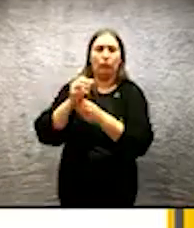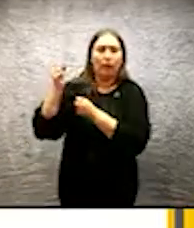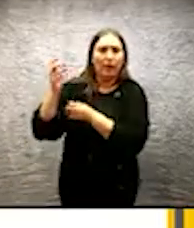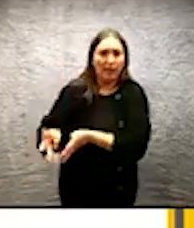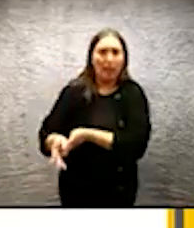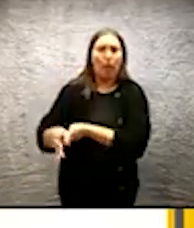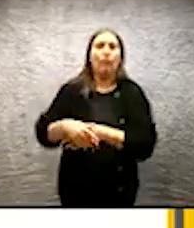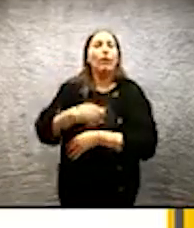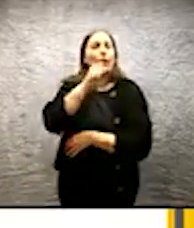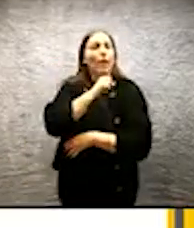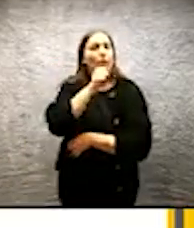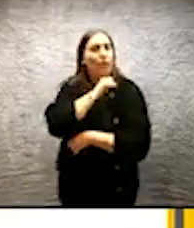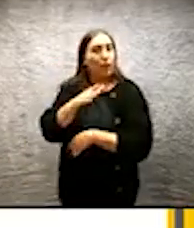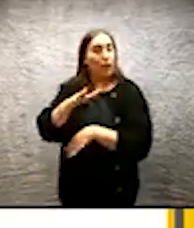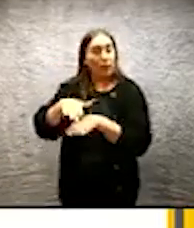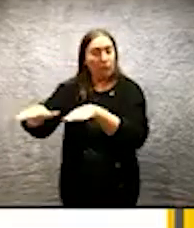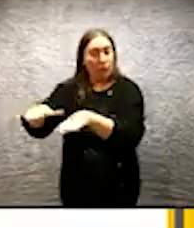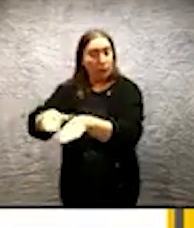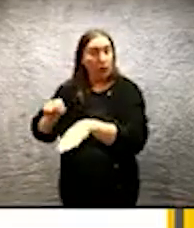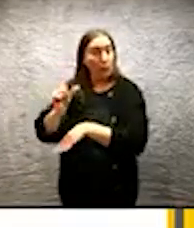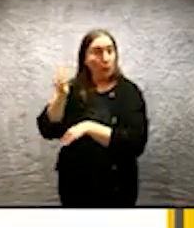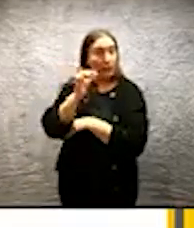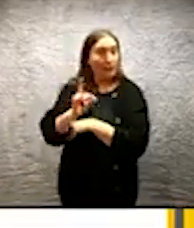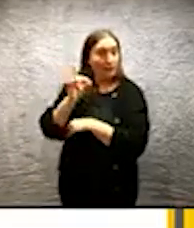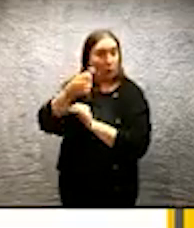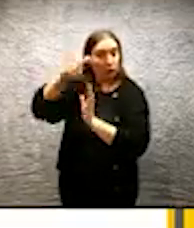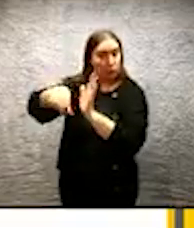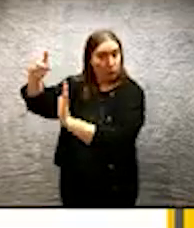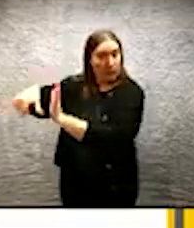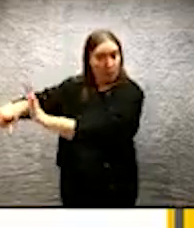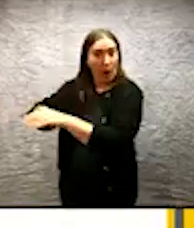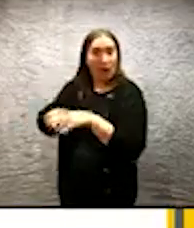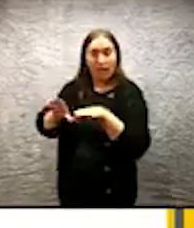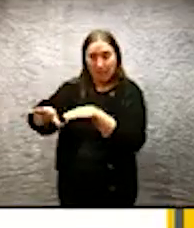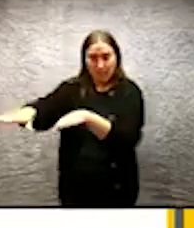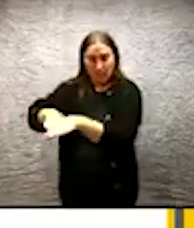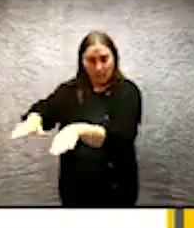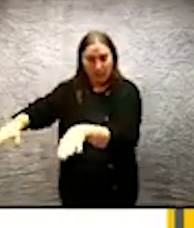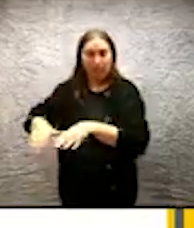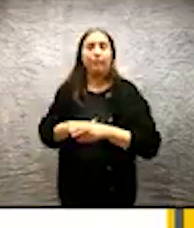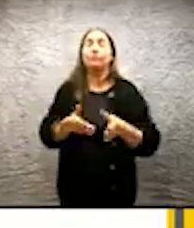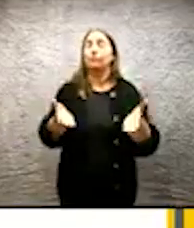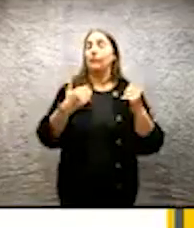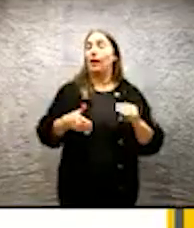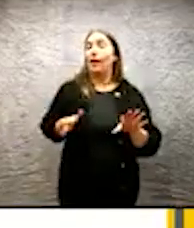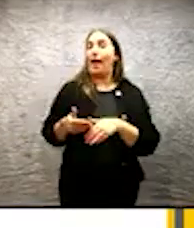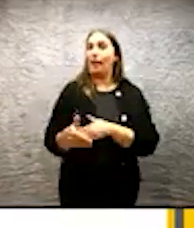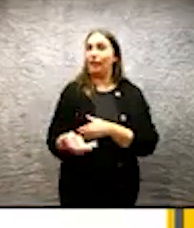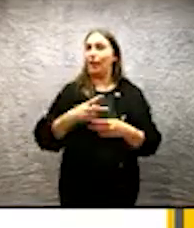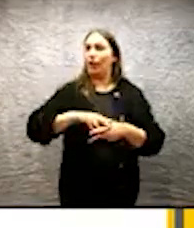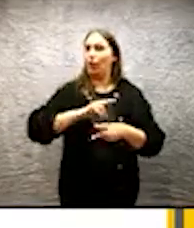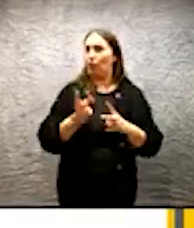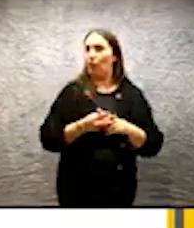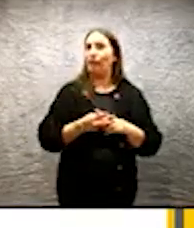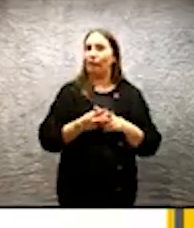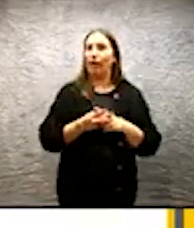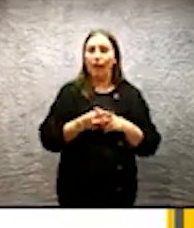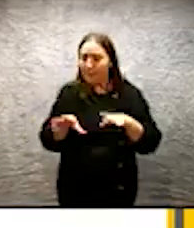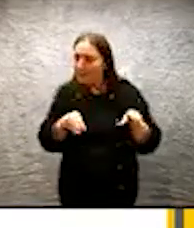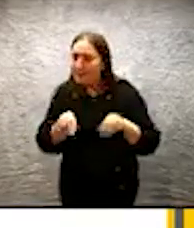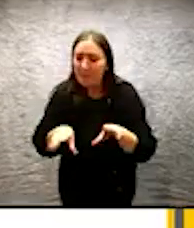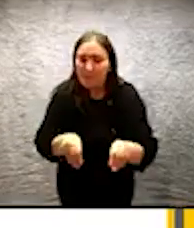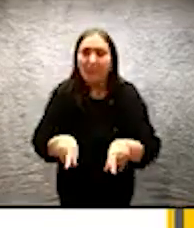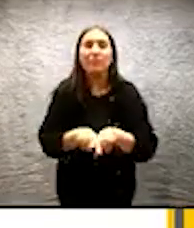rappel, se tient tous les premiers dimanches de chaque mois. Une chasse aux œufs en avril, ainsi que la deuxième édition du Parcours du